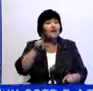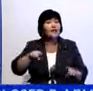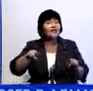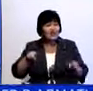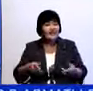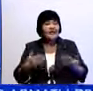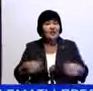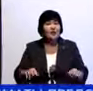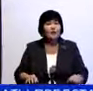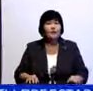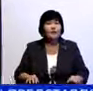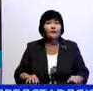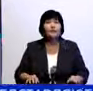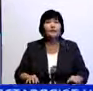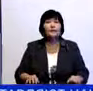задержаны